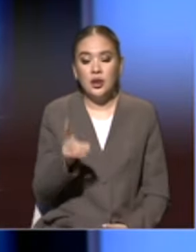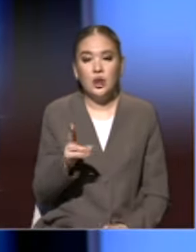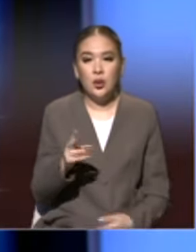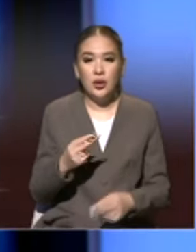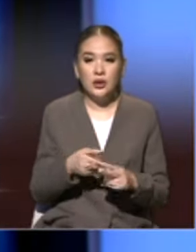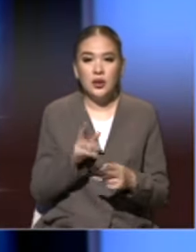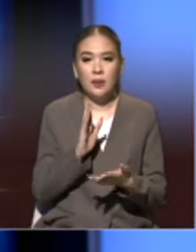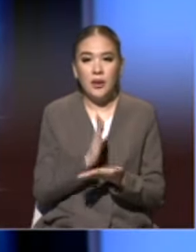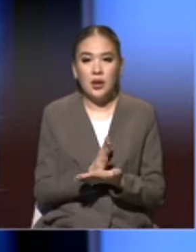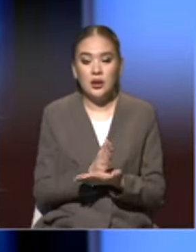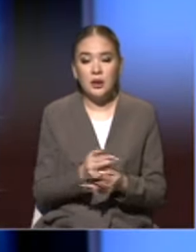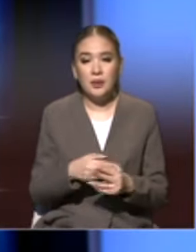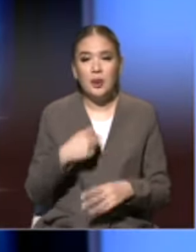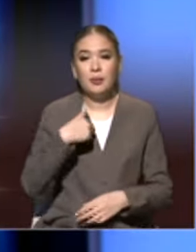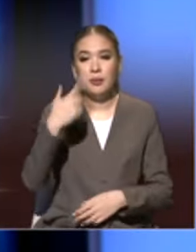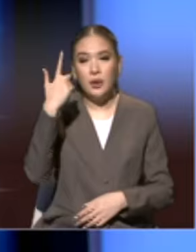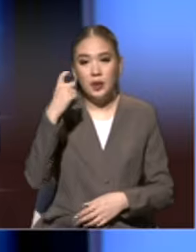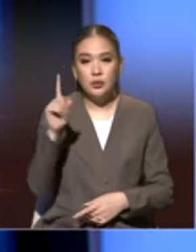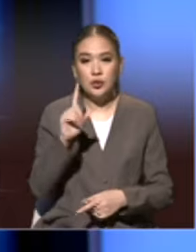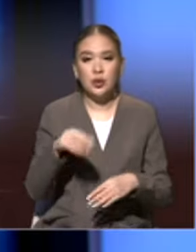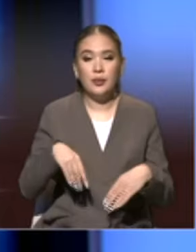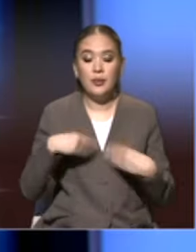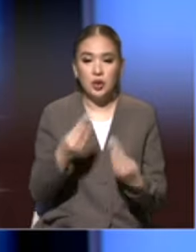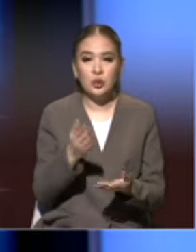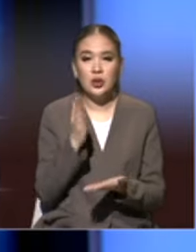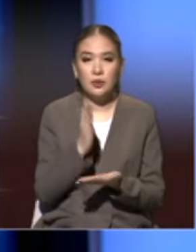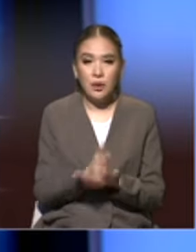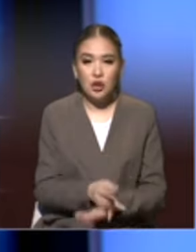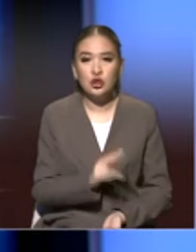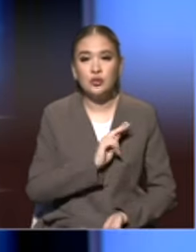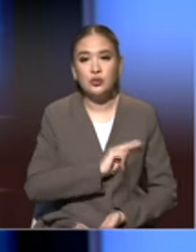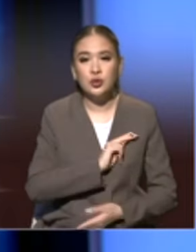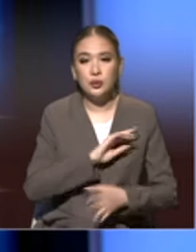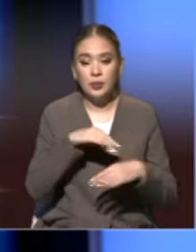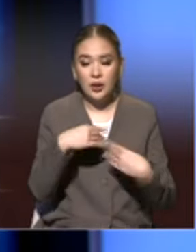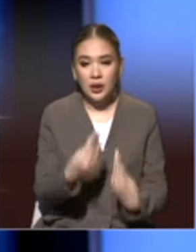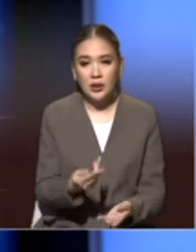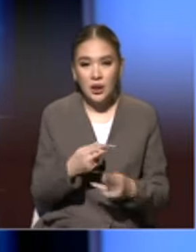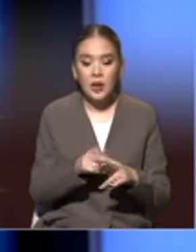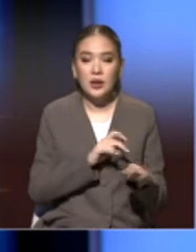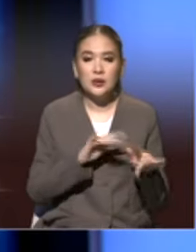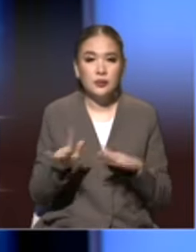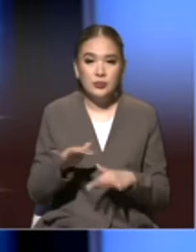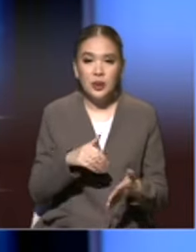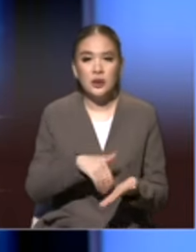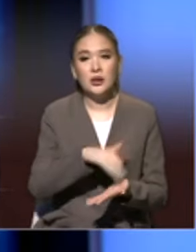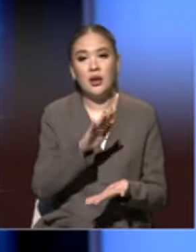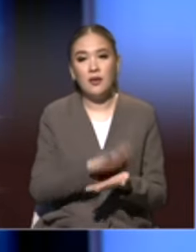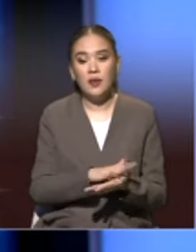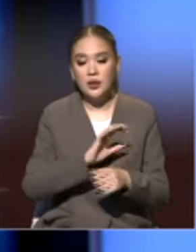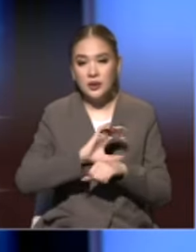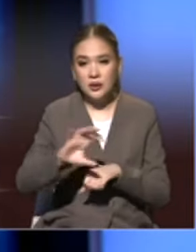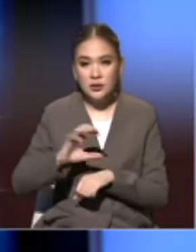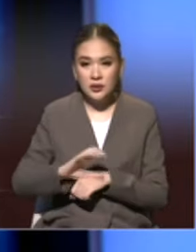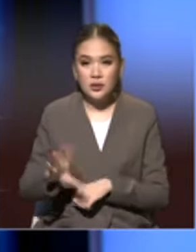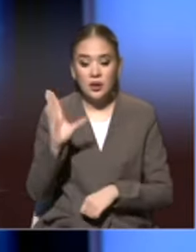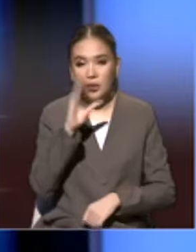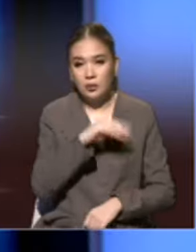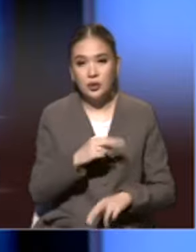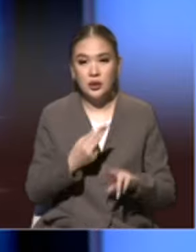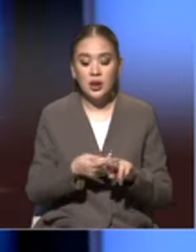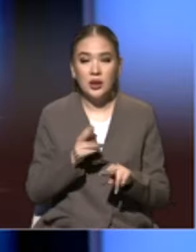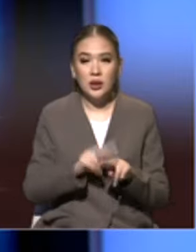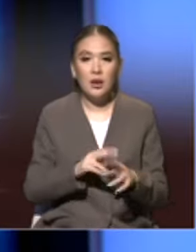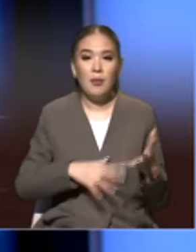Мен білем, мысалы бір өнім берушілер бар, олар жұмыс береді, олар қызмет көрсетеді, олар товар тасиды. Анау қандай тендер болады,